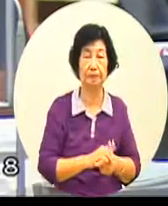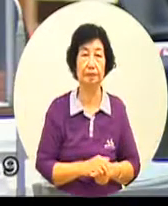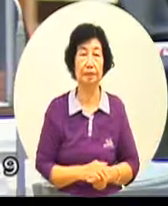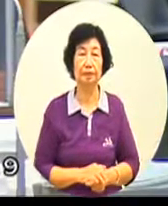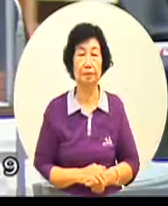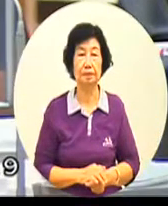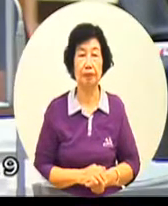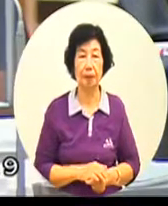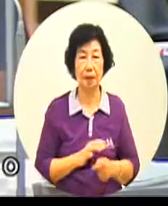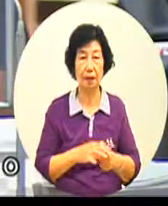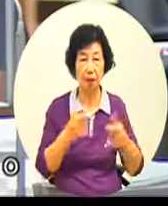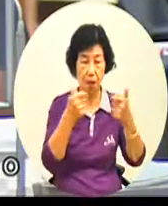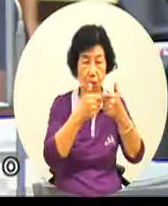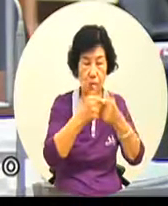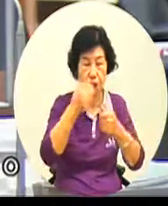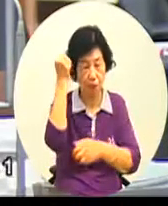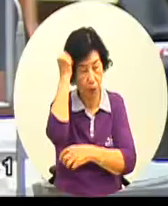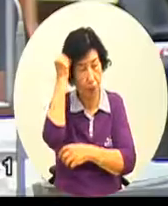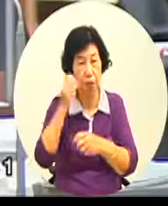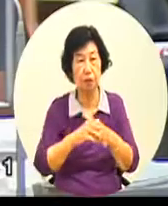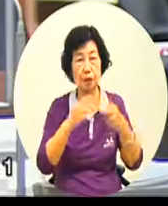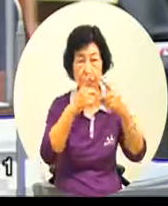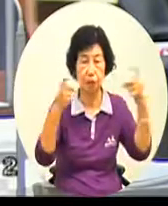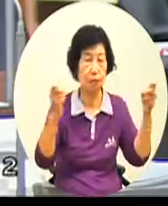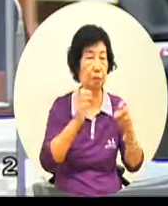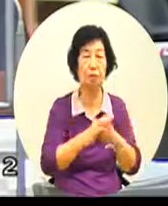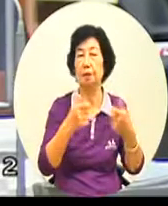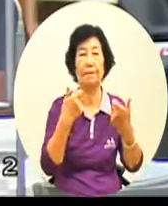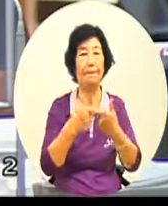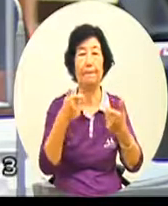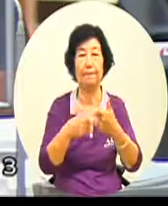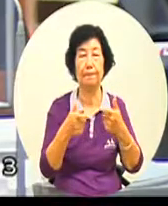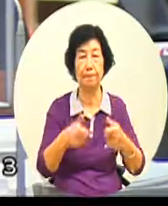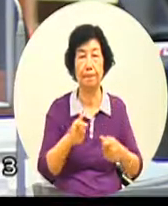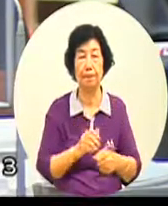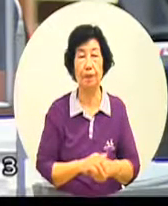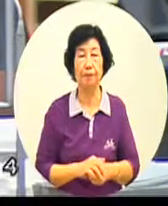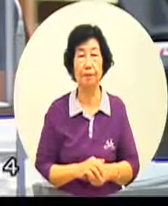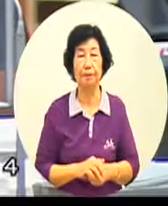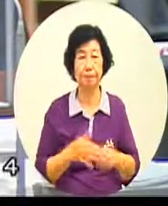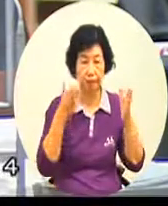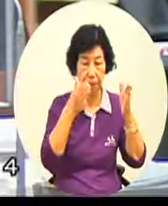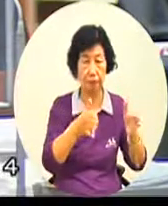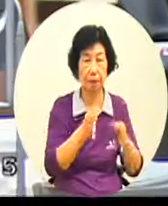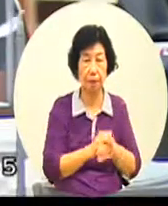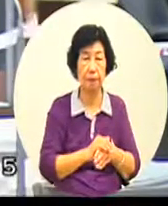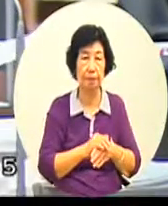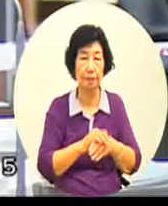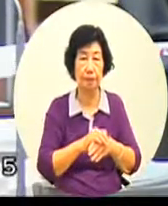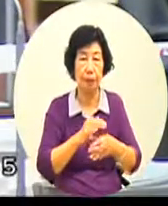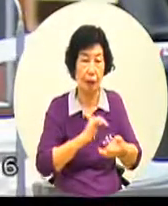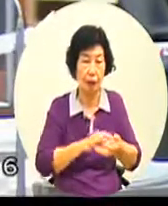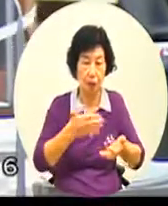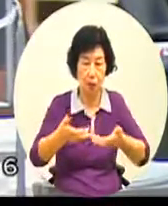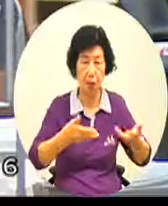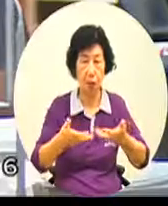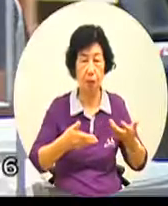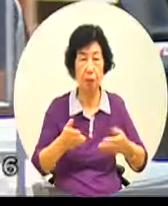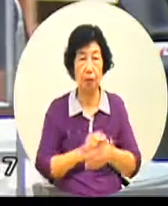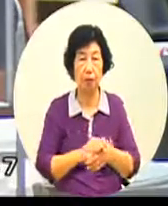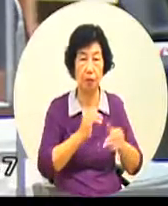宜居城市的这个部分有点不符合啊，宜居城市就相对我们的医疗啦哈，还有我们社